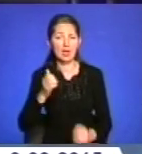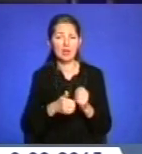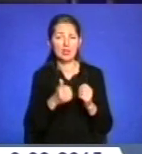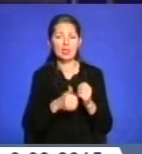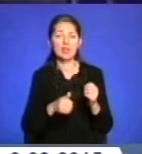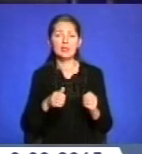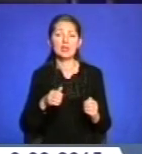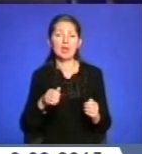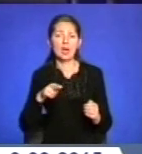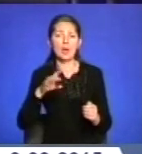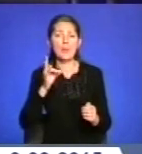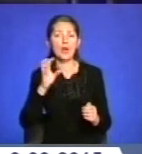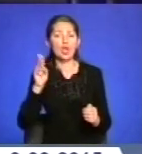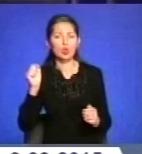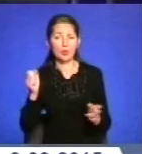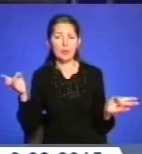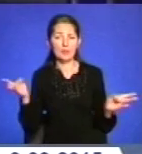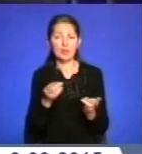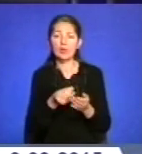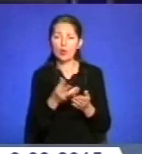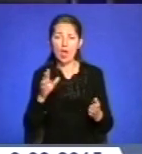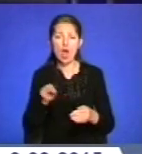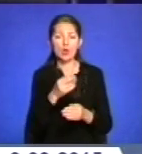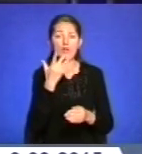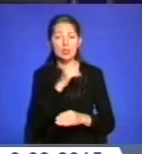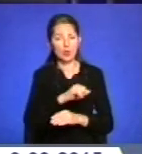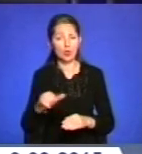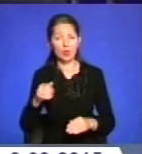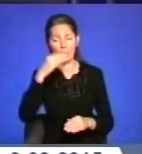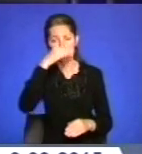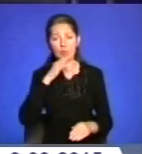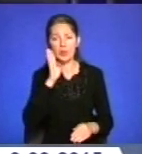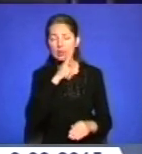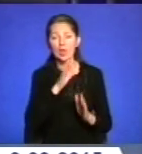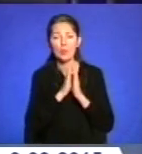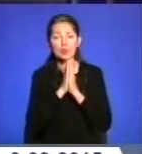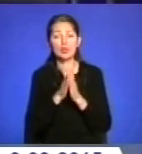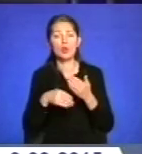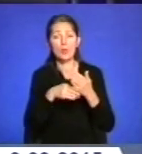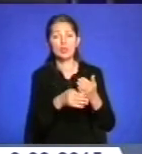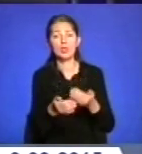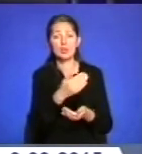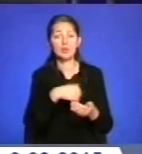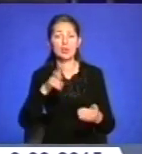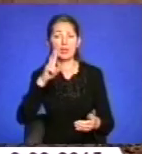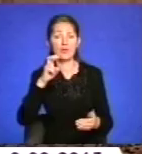Потрібне дороговартісне лікування за кордоном. Батьки просять допомогти зібрати 264 тисячі гривень.